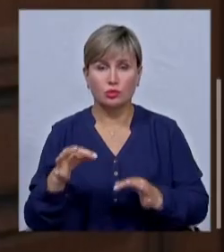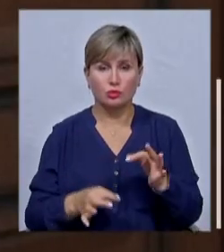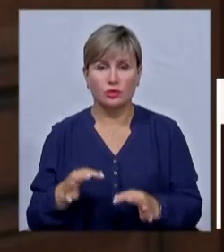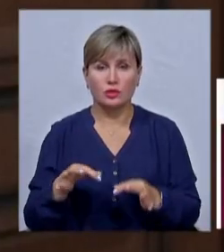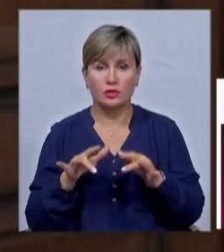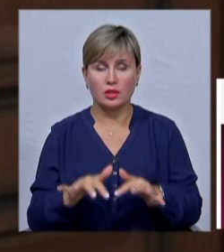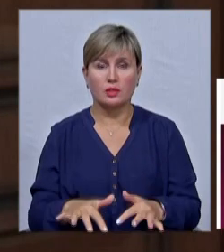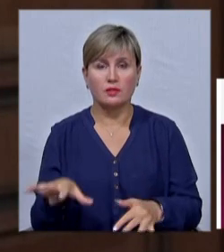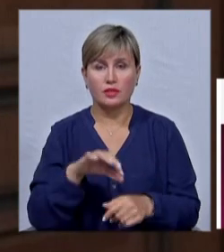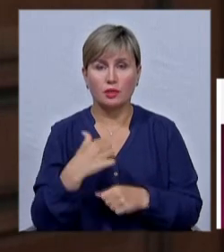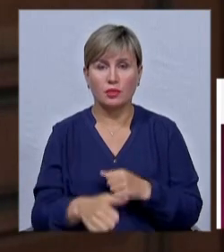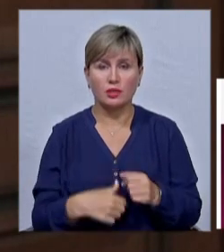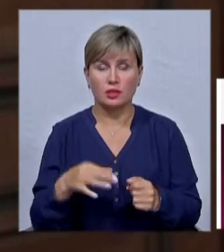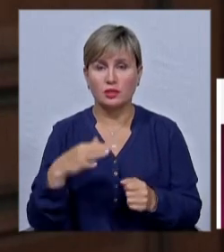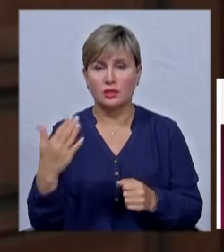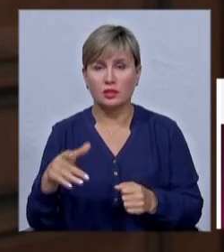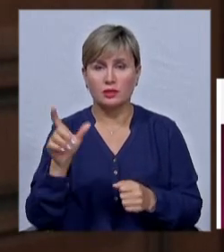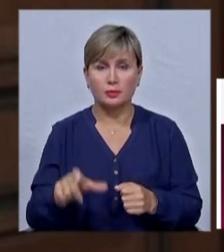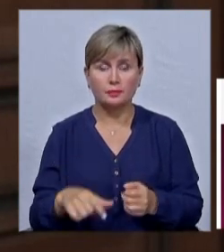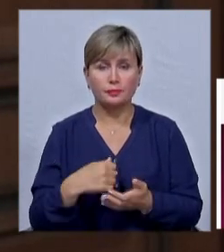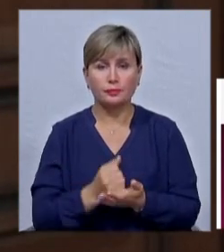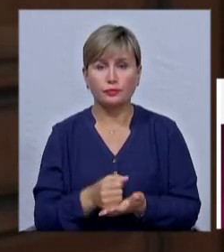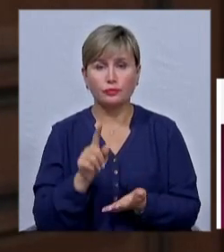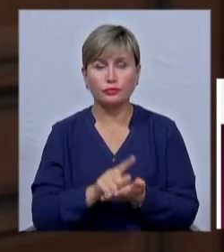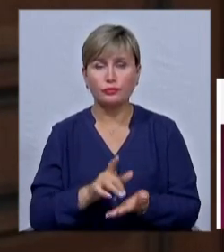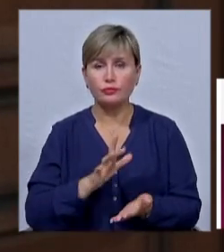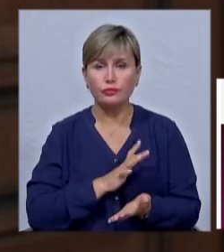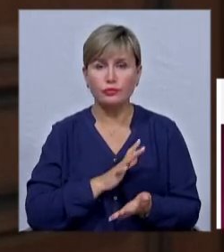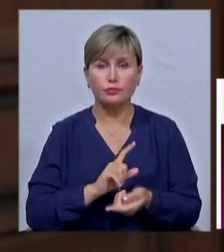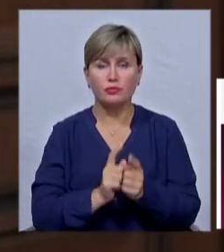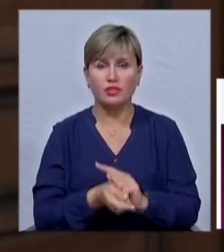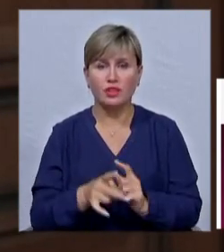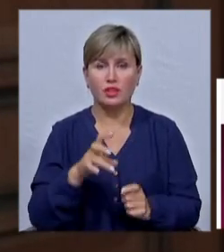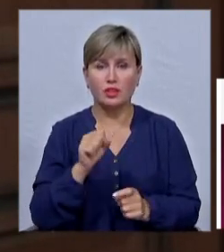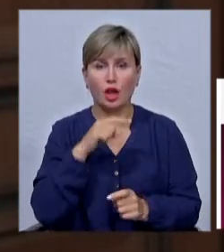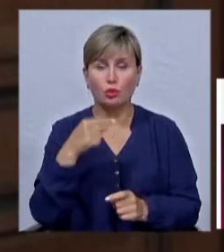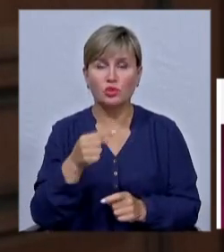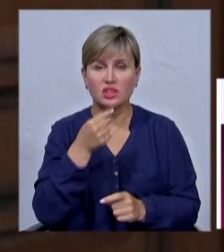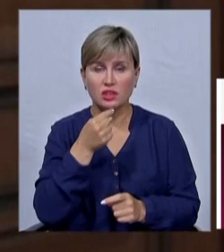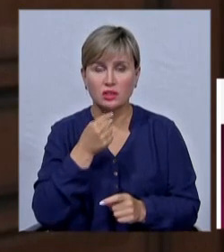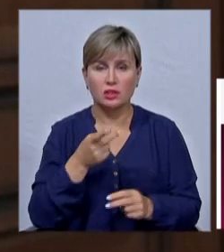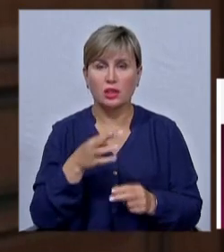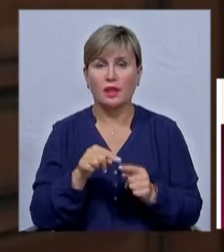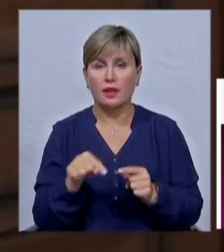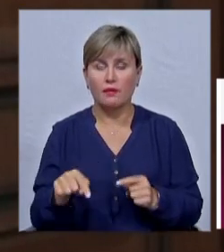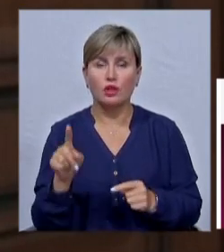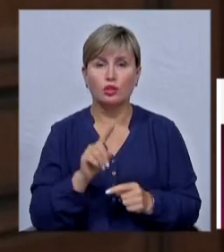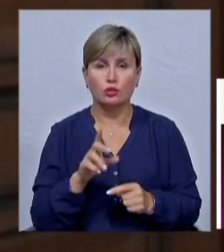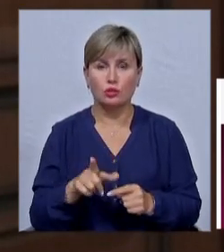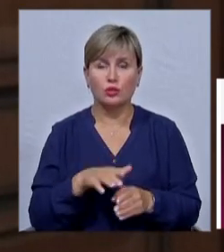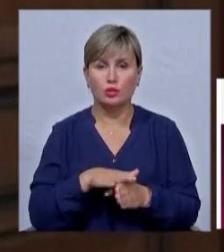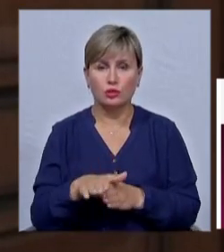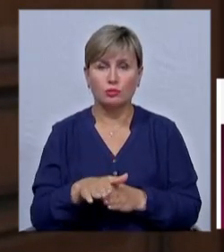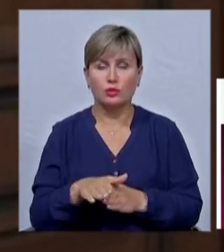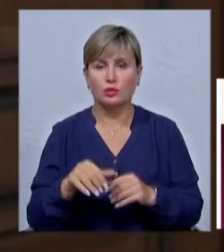материалы были заставлены за suzuki должны были быть переведены на русский язык для того чтобы соблюсти